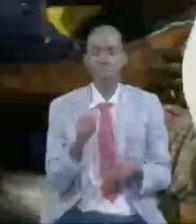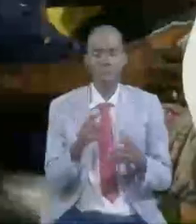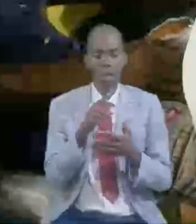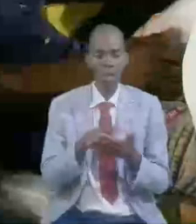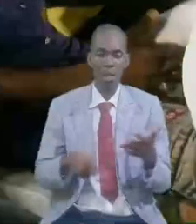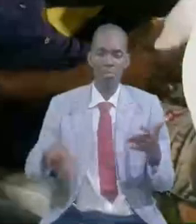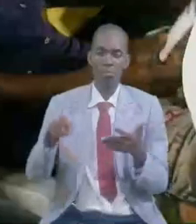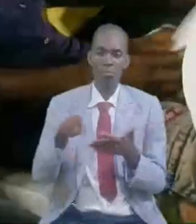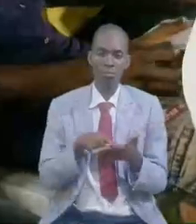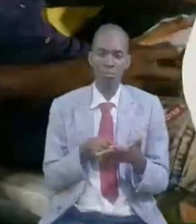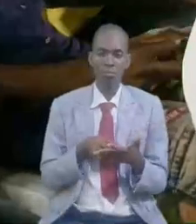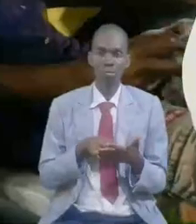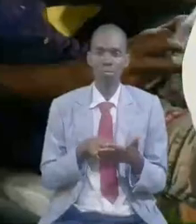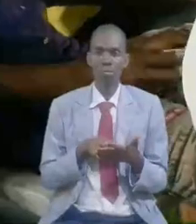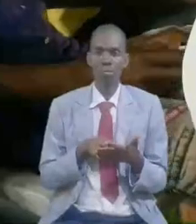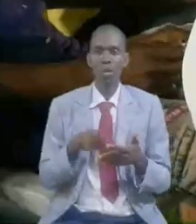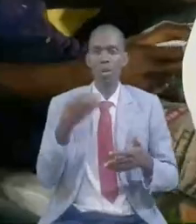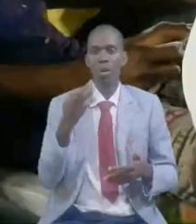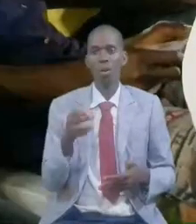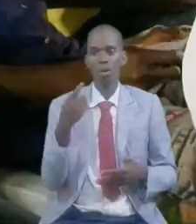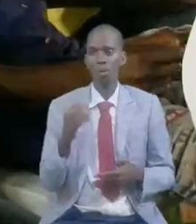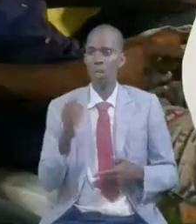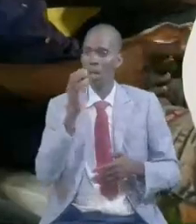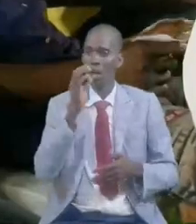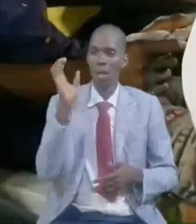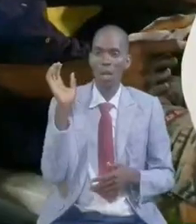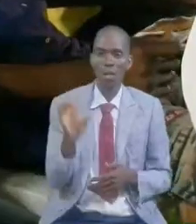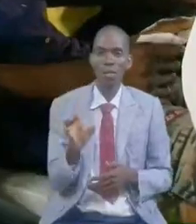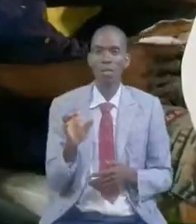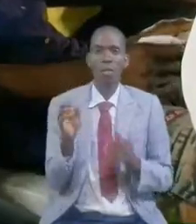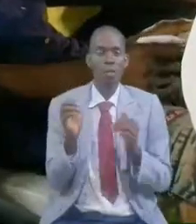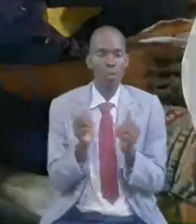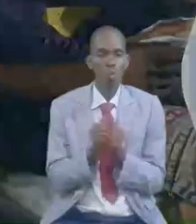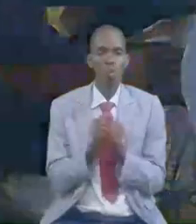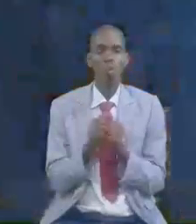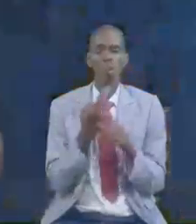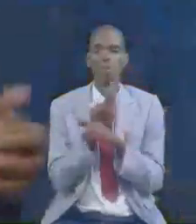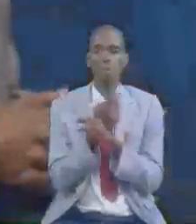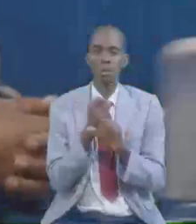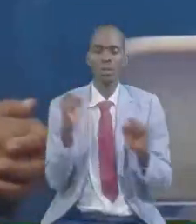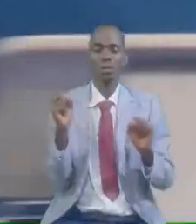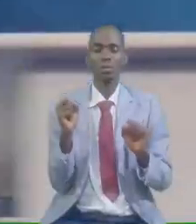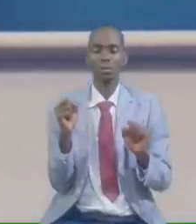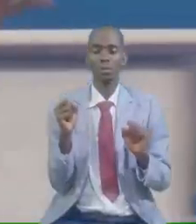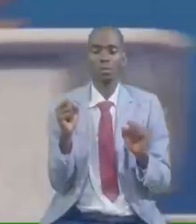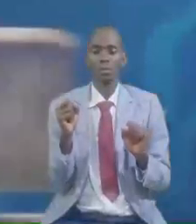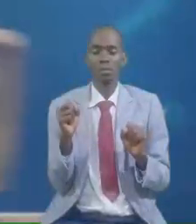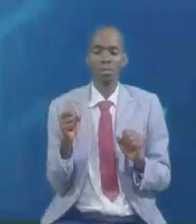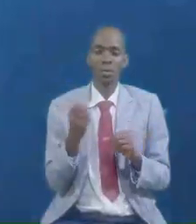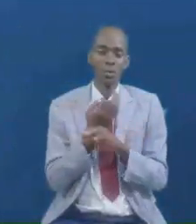L'annulation de la malédiction par la liberté rédemptrice.